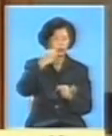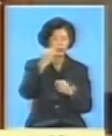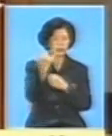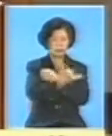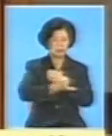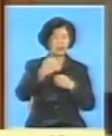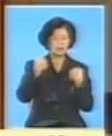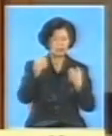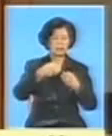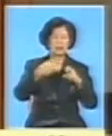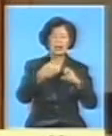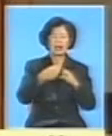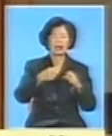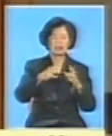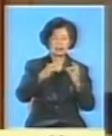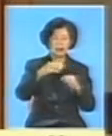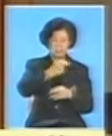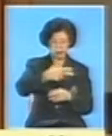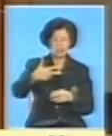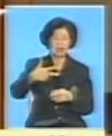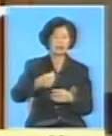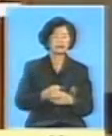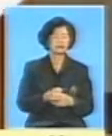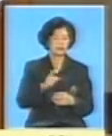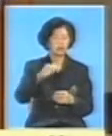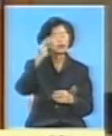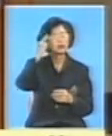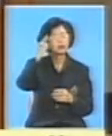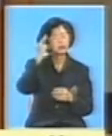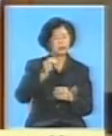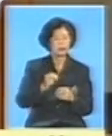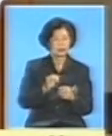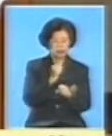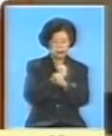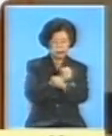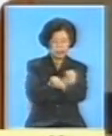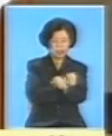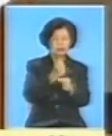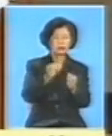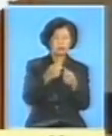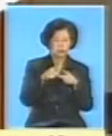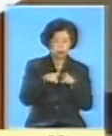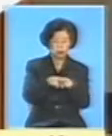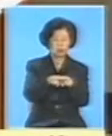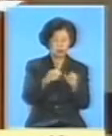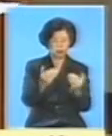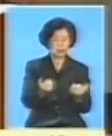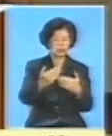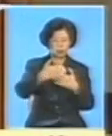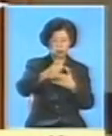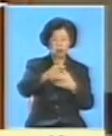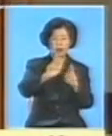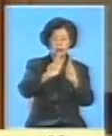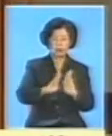คือสั่งการไม่เข้าใจนะเพราะฉะนั้นต้องยกระดับคุณภาพแรงงานควบคู่กันนะทั้งวันนี้เราเอานอกระบบมาใส่ในระบบไปหมด